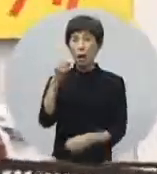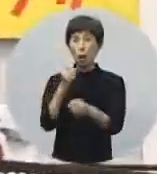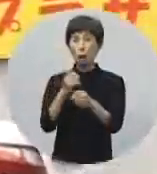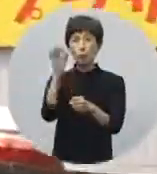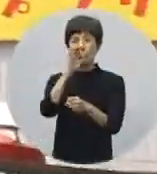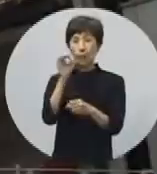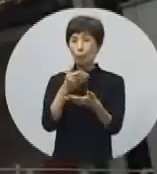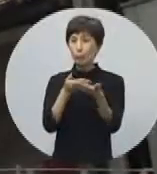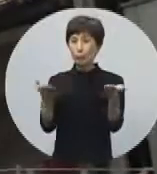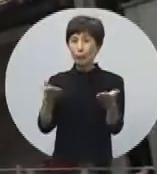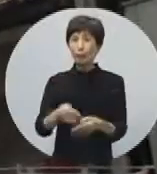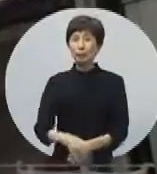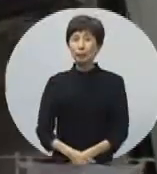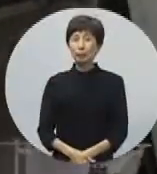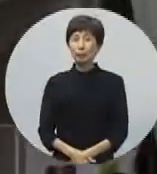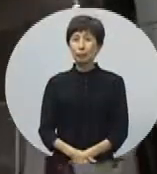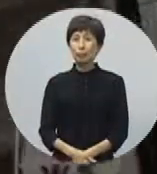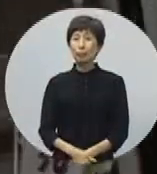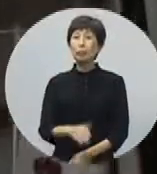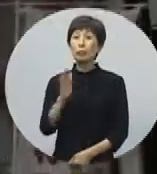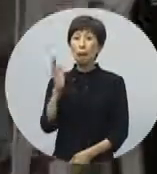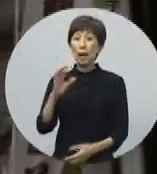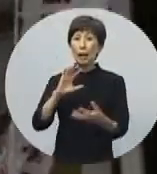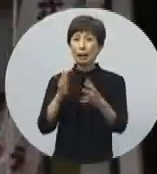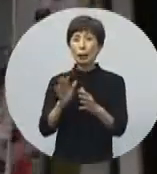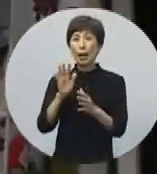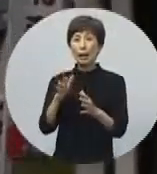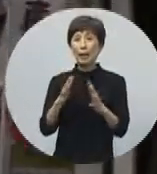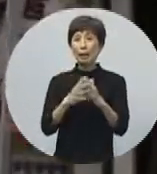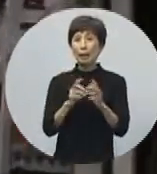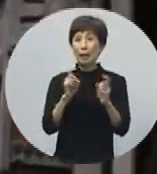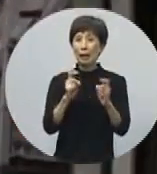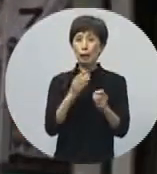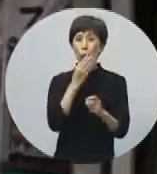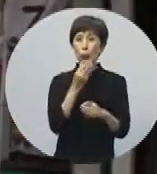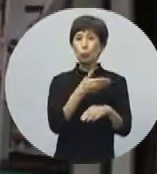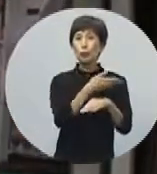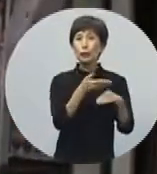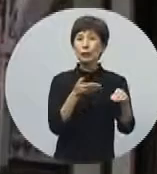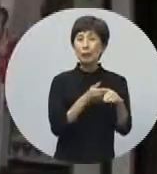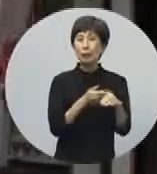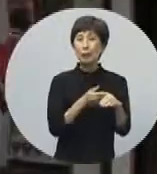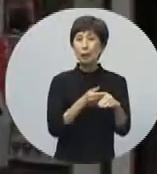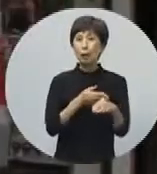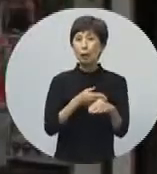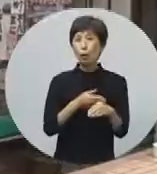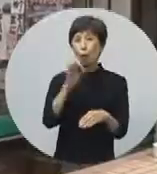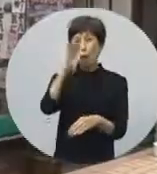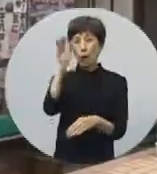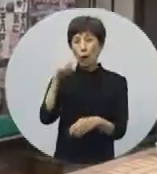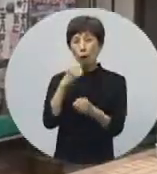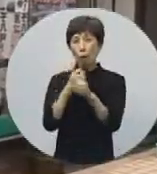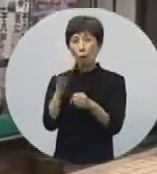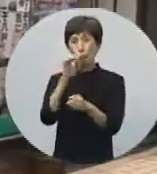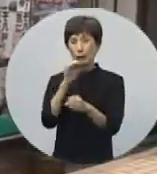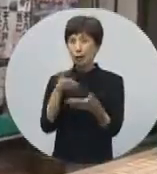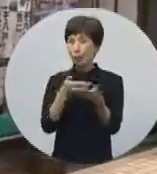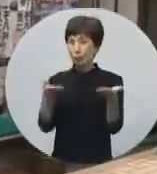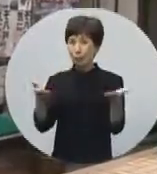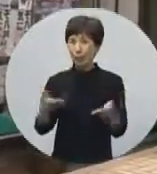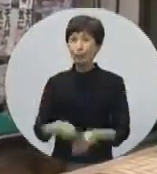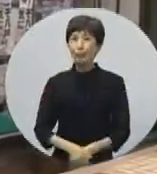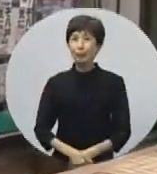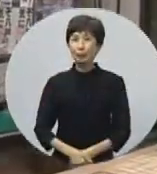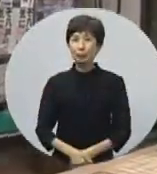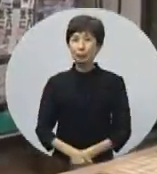。 こちらは岩手、宮城、福島の観光物産プラザ。 こんにち